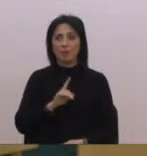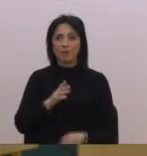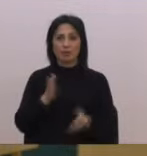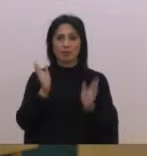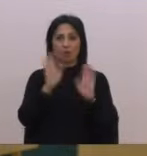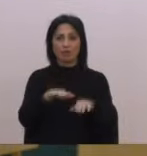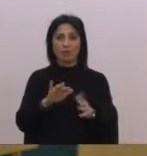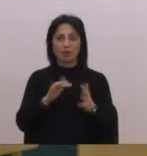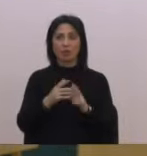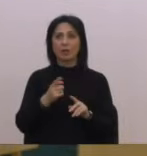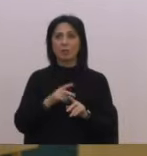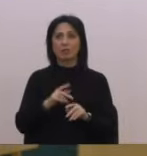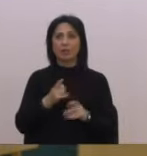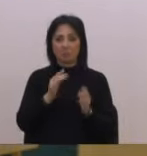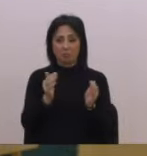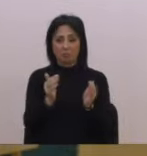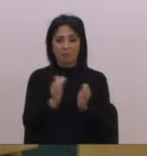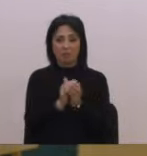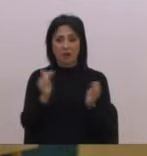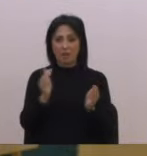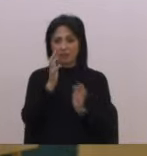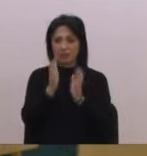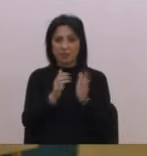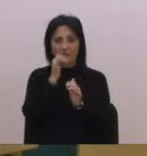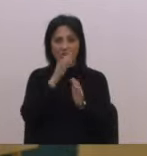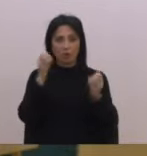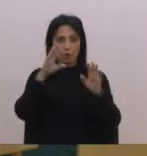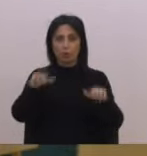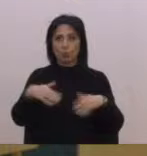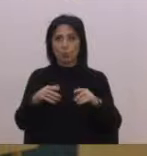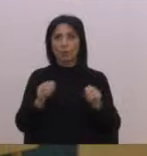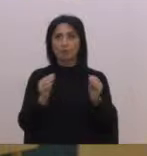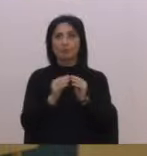დაეტოვებინა სოფელი, იმიტომ რომ შვილი ბავშვი სახლს და უბრალოდ შეუძლებელი